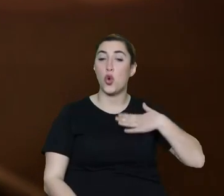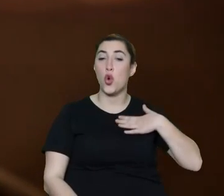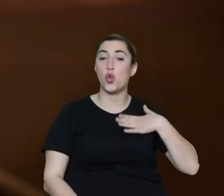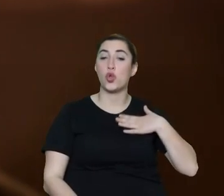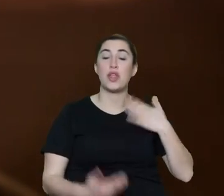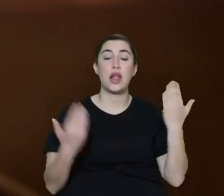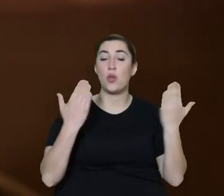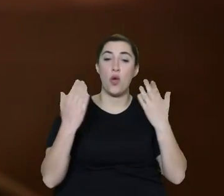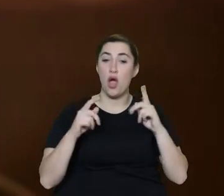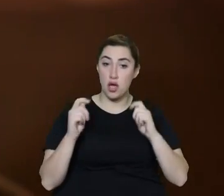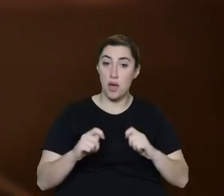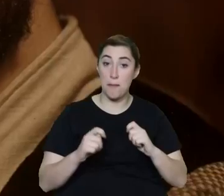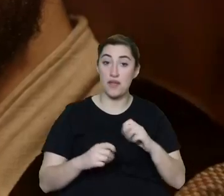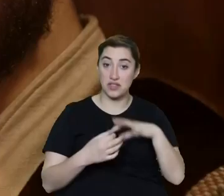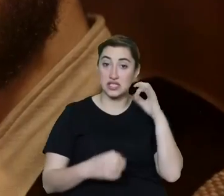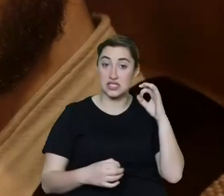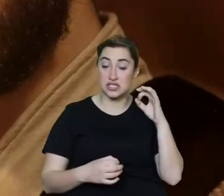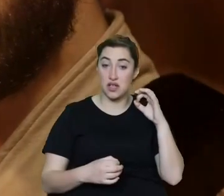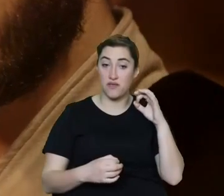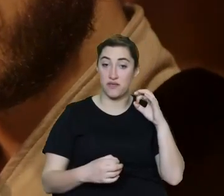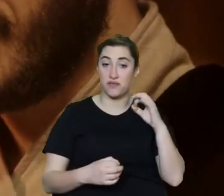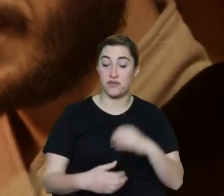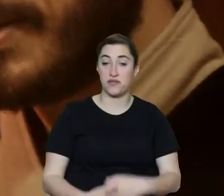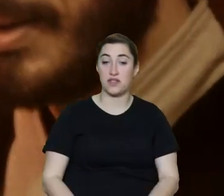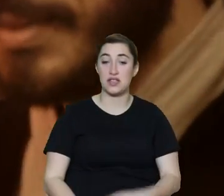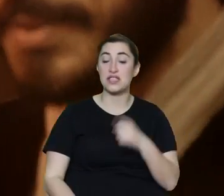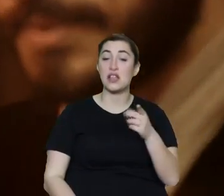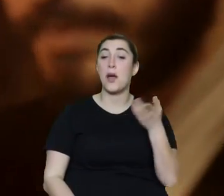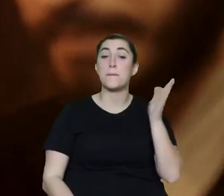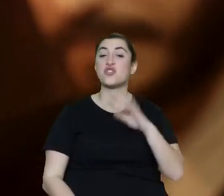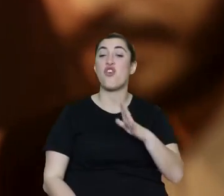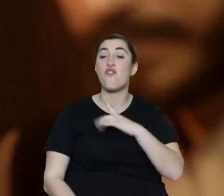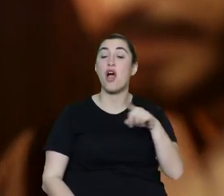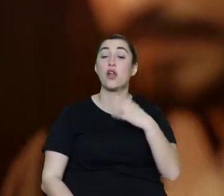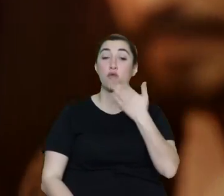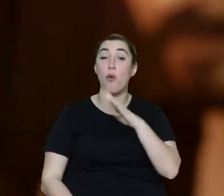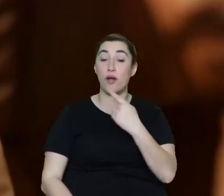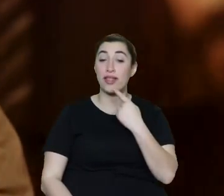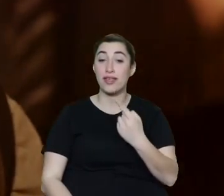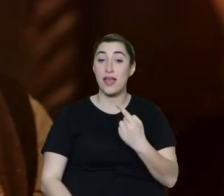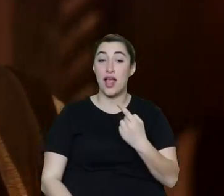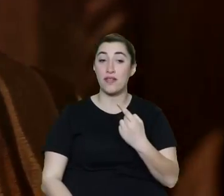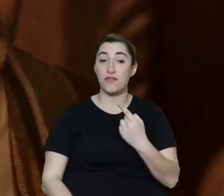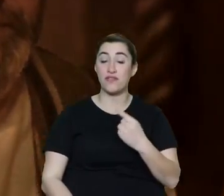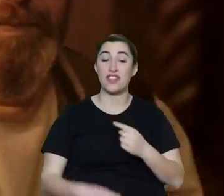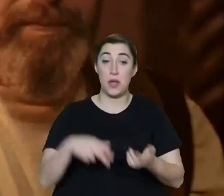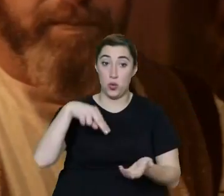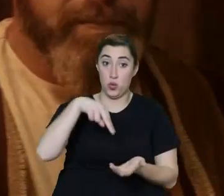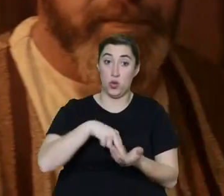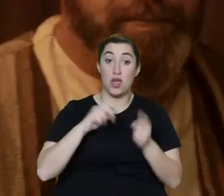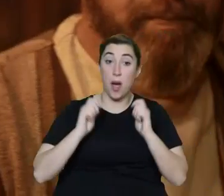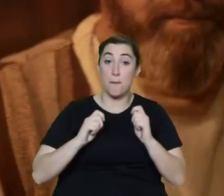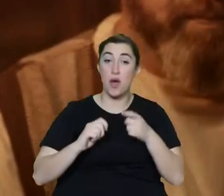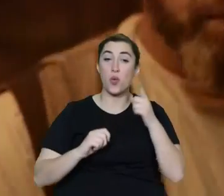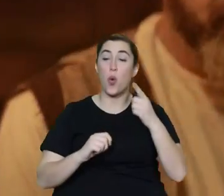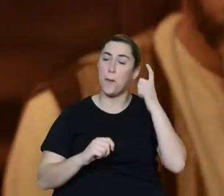Gönlünden la ilahe illallah diyen, senden başka varlık yok diyen, yere basarken